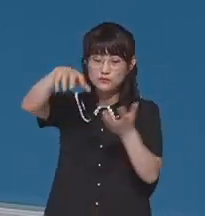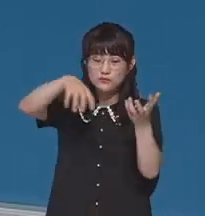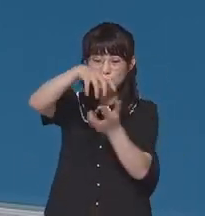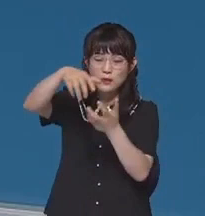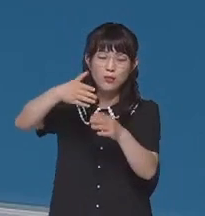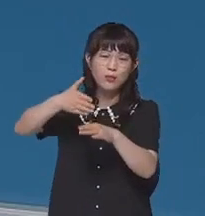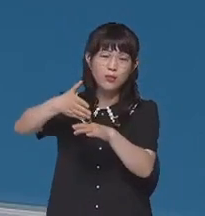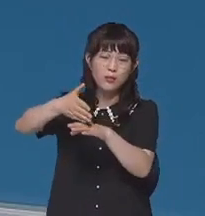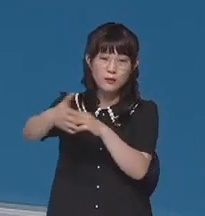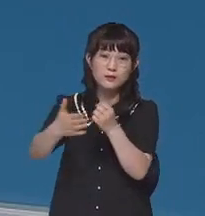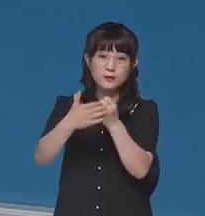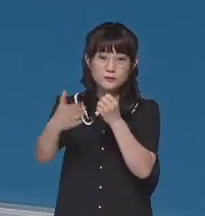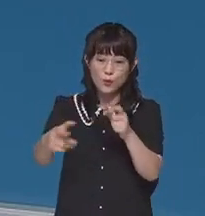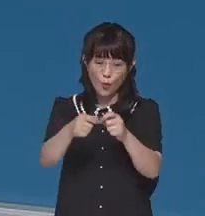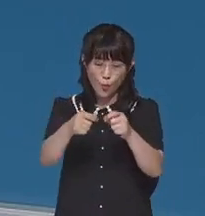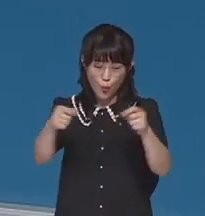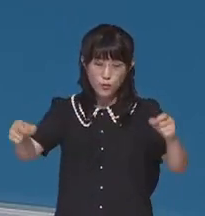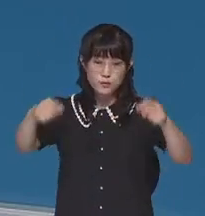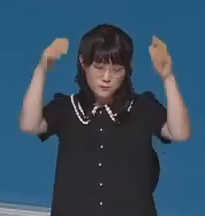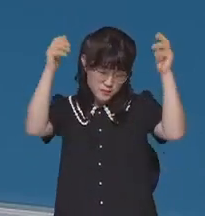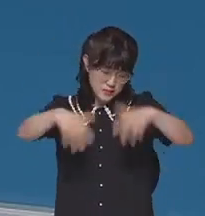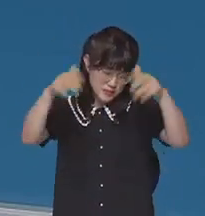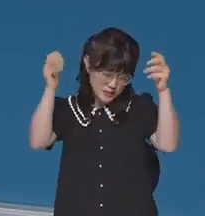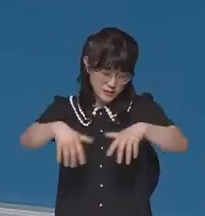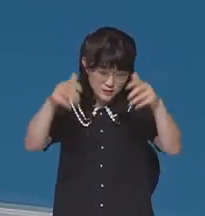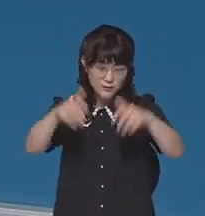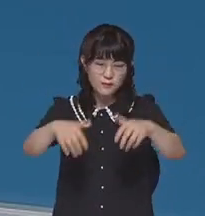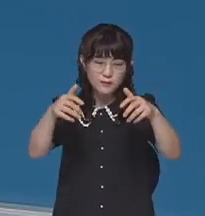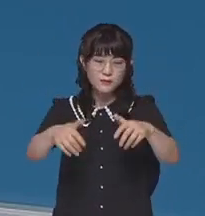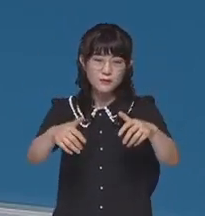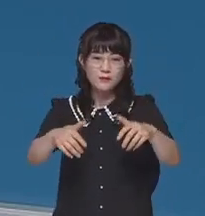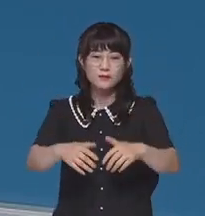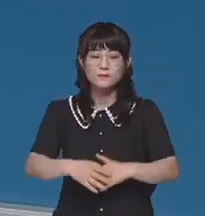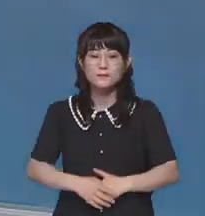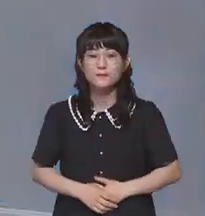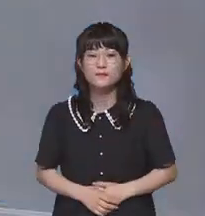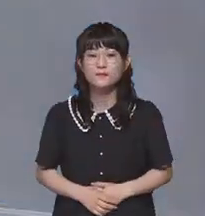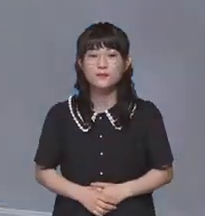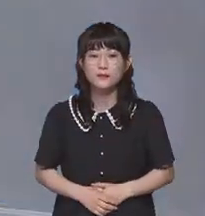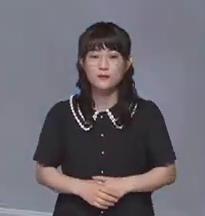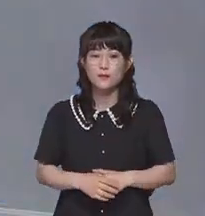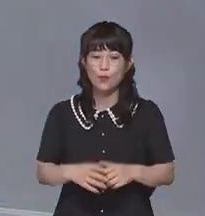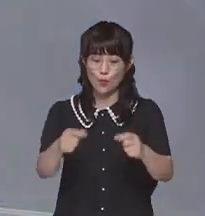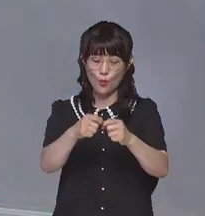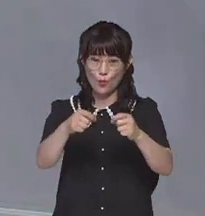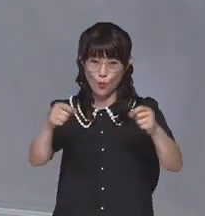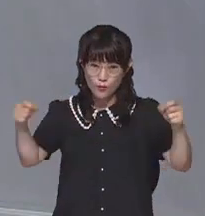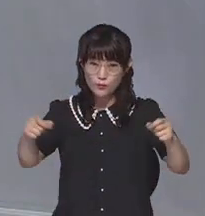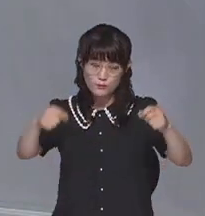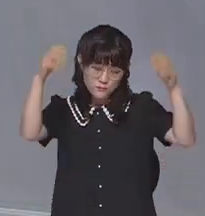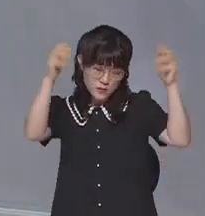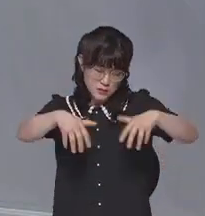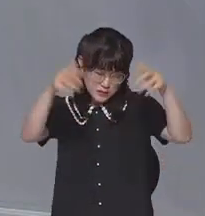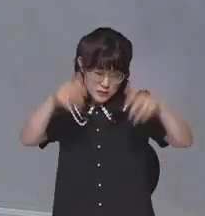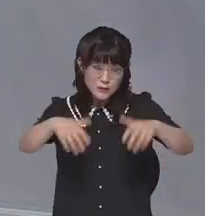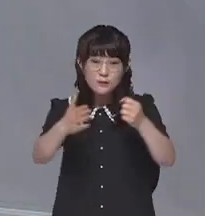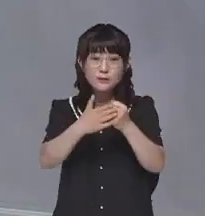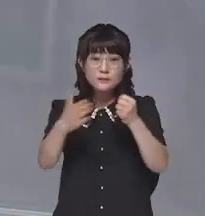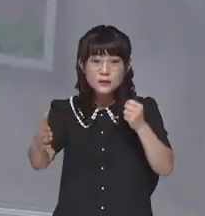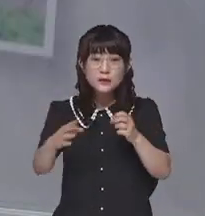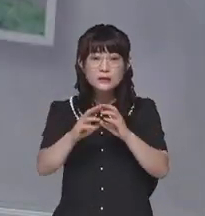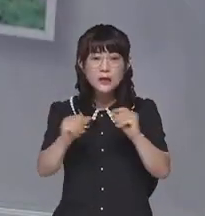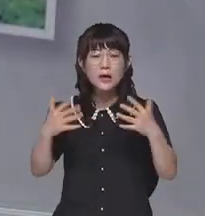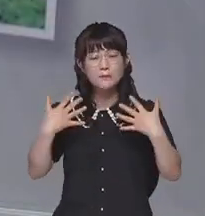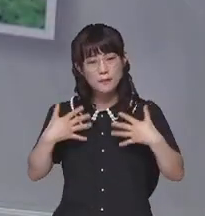비가 예상보다 더 오래 또 많이 내릴 가능성도 있습니다 오랜 시간 이어져온 장맛비로 집안이